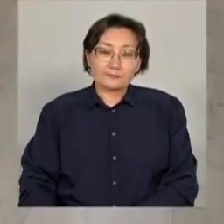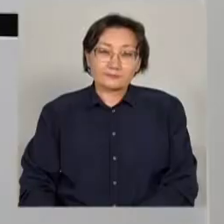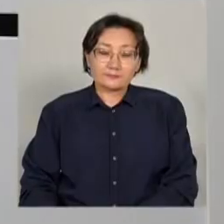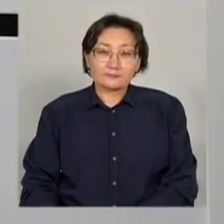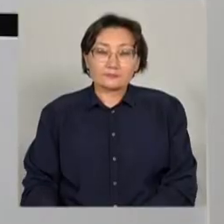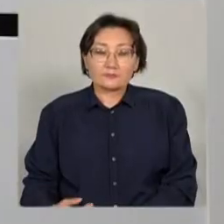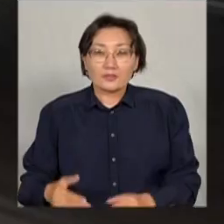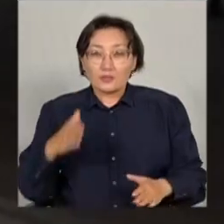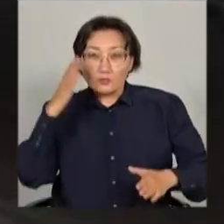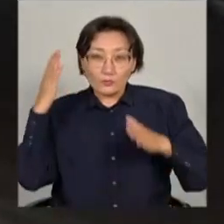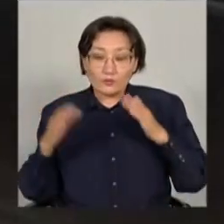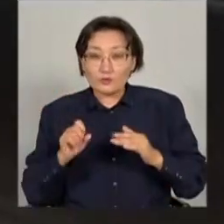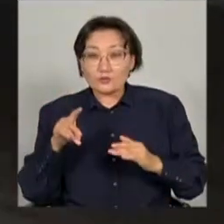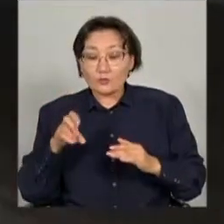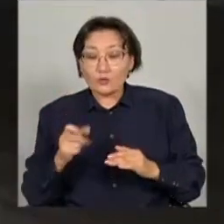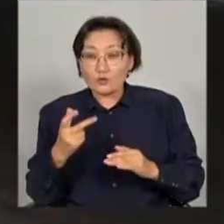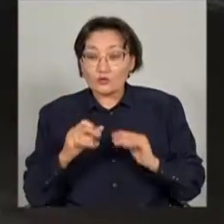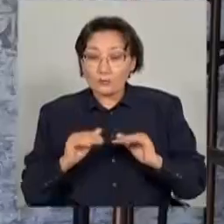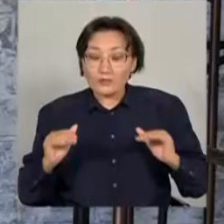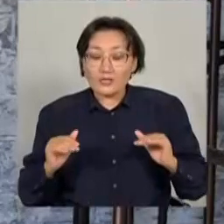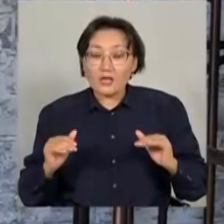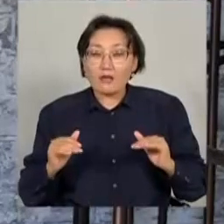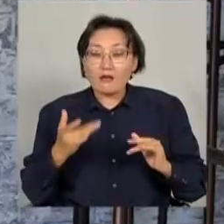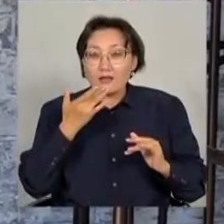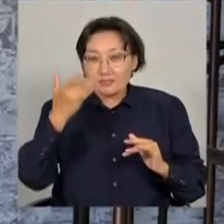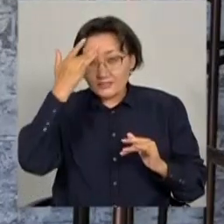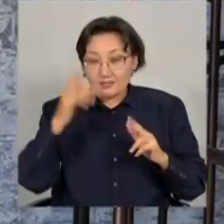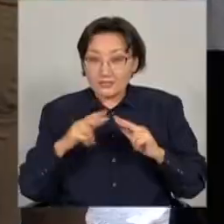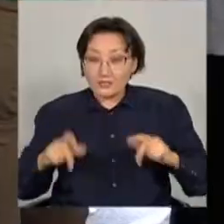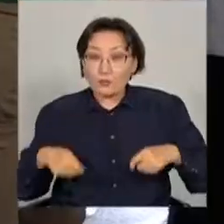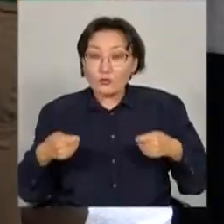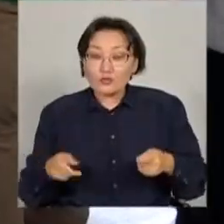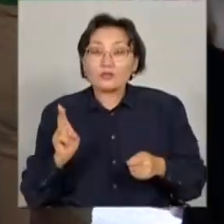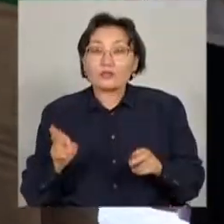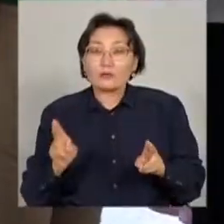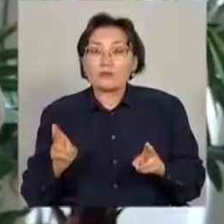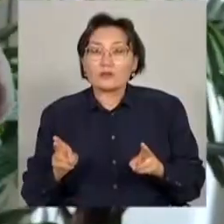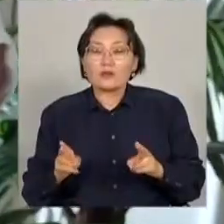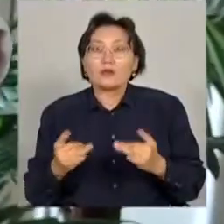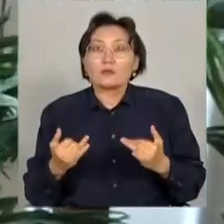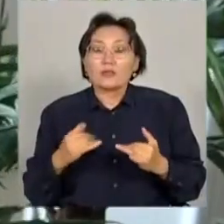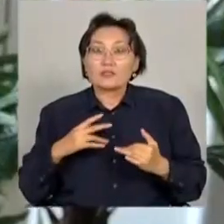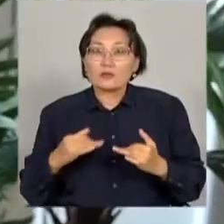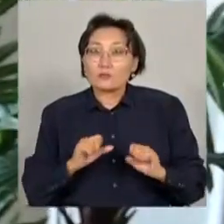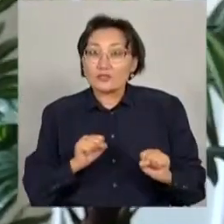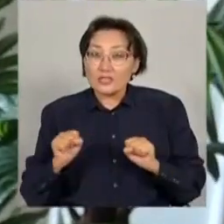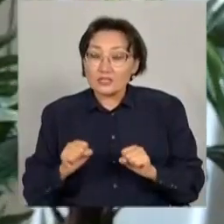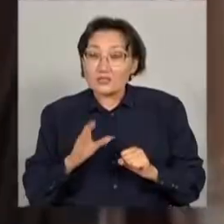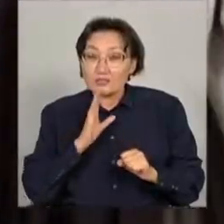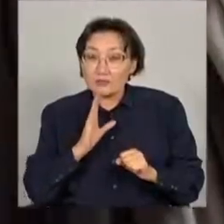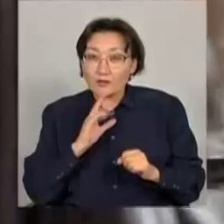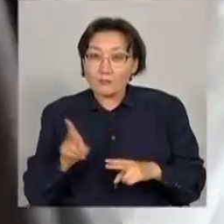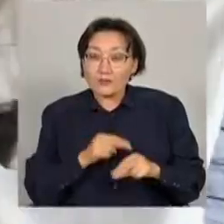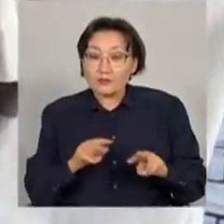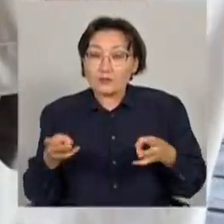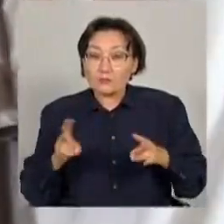Sauq quratın saunanı 300 balağa jazgı lager dep ötkizgen kimder? Bir üydin erkesin edende jatqızıp, qızgıştay qorğağan qızın qarawsız